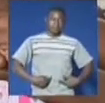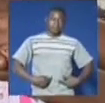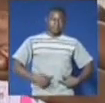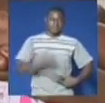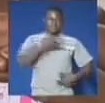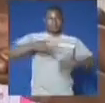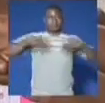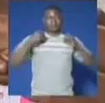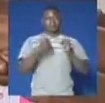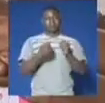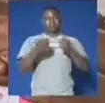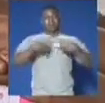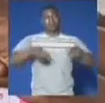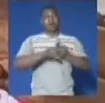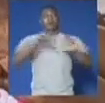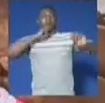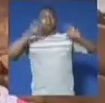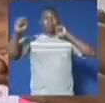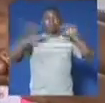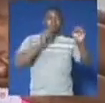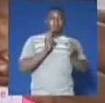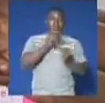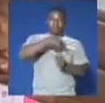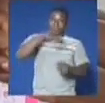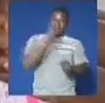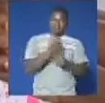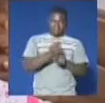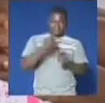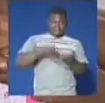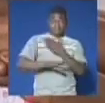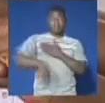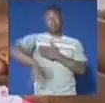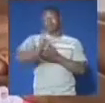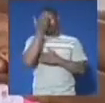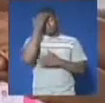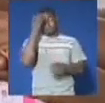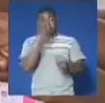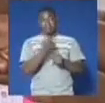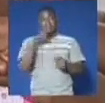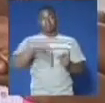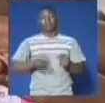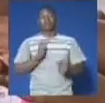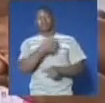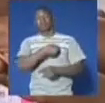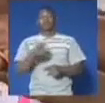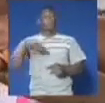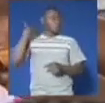à la santé, au sport. Nous investissons, vous savez très bien que